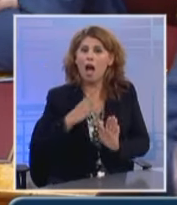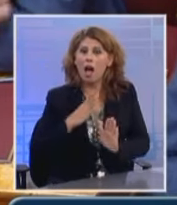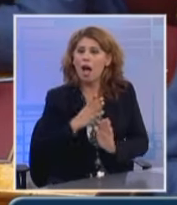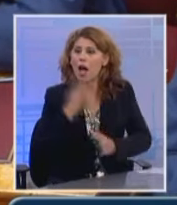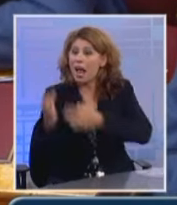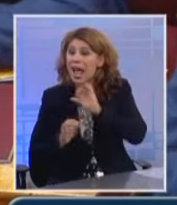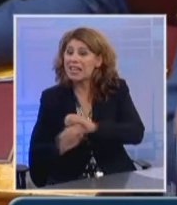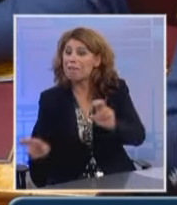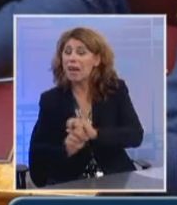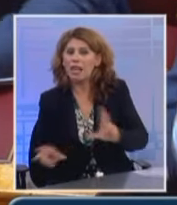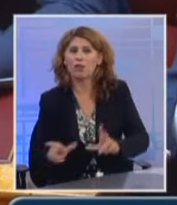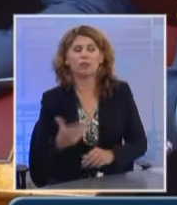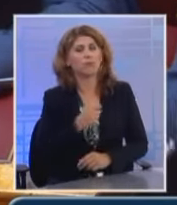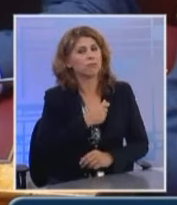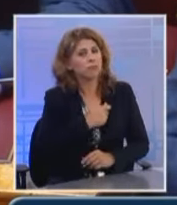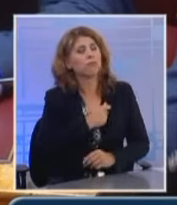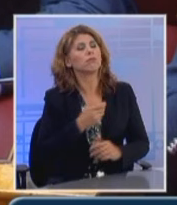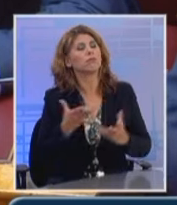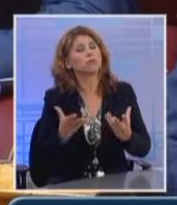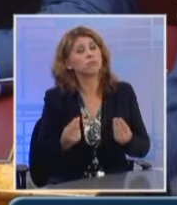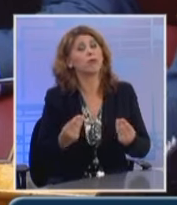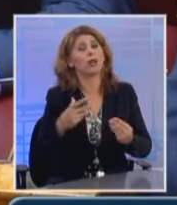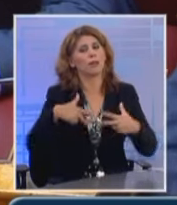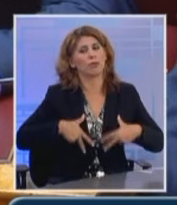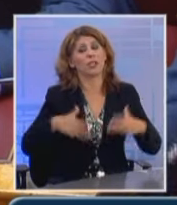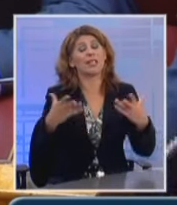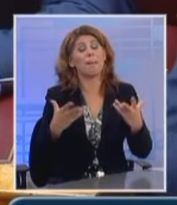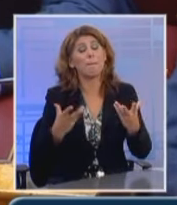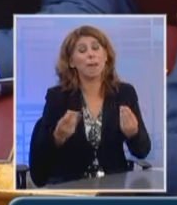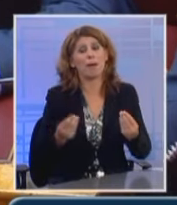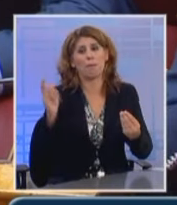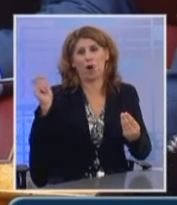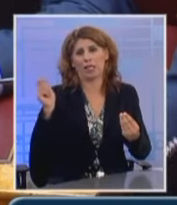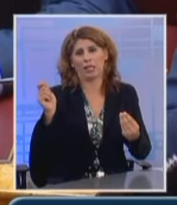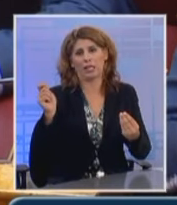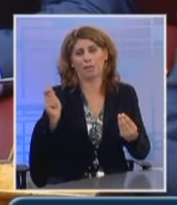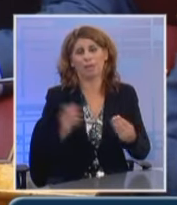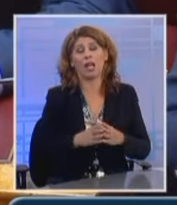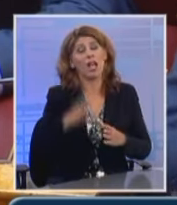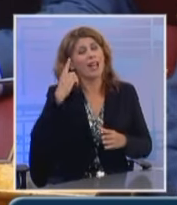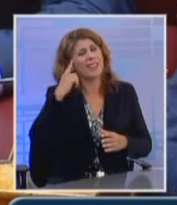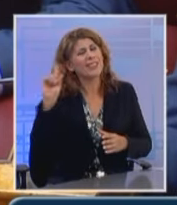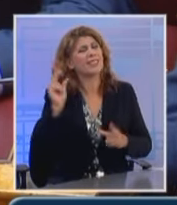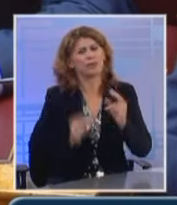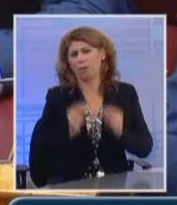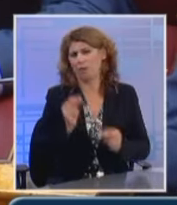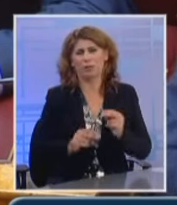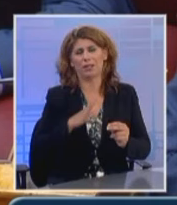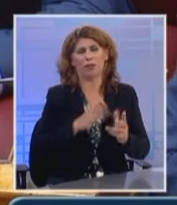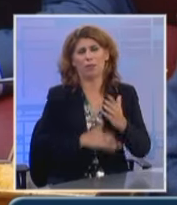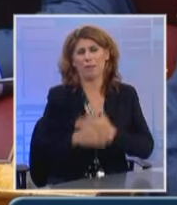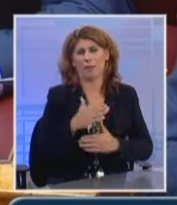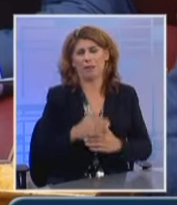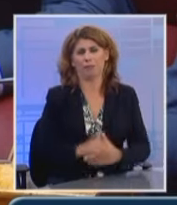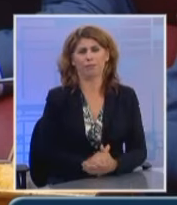σας ενημερώνουν. Πιστεύω ότι είναι πολλοί υπουργοί και πάρα πολλοί πολιτικοί δεν ξέρουν το προβλήματα των ατόμων με